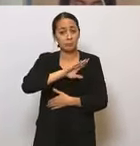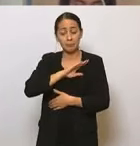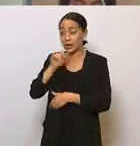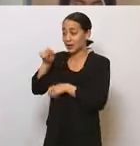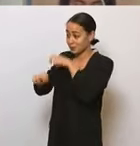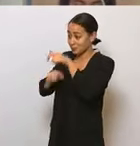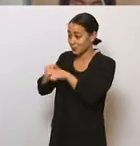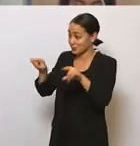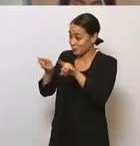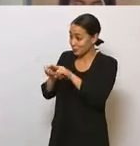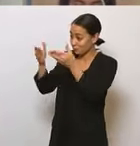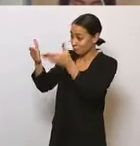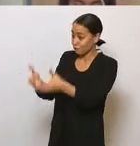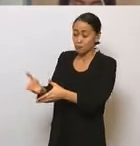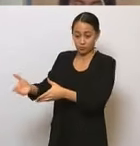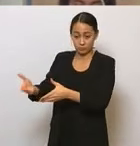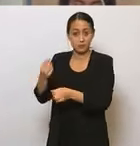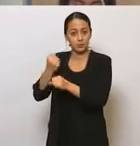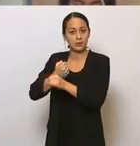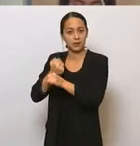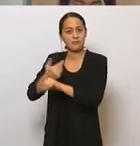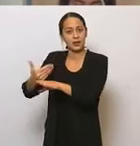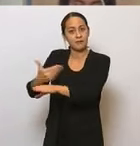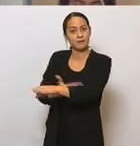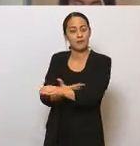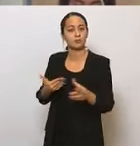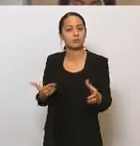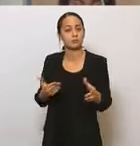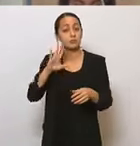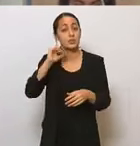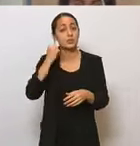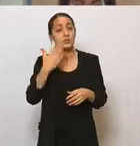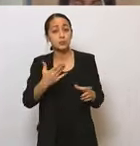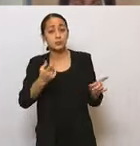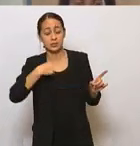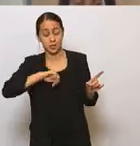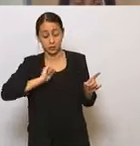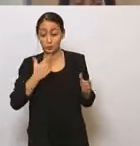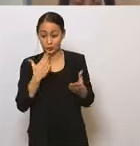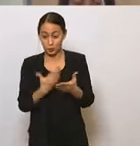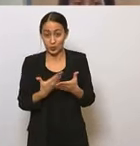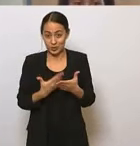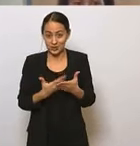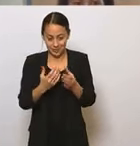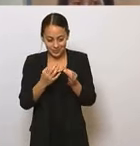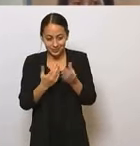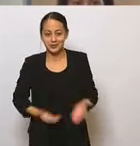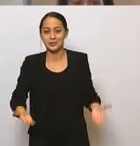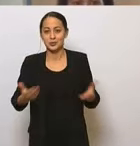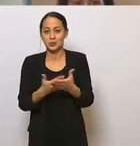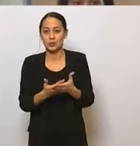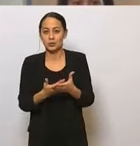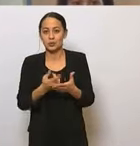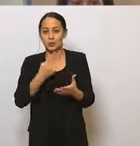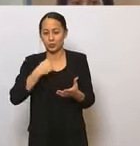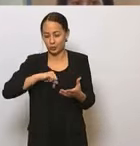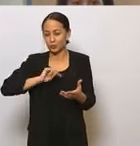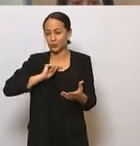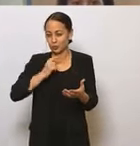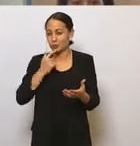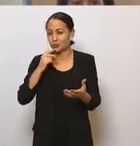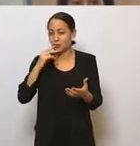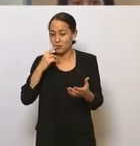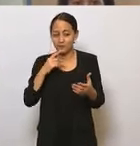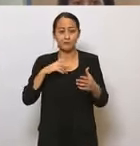personnes comme vous. Et c'est pour ça que nous en sommes là. Nous avons pu vraiment rééquilibrer